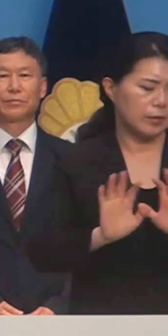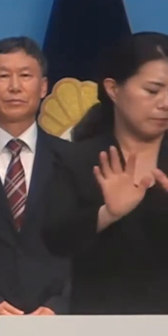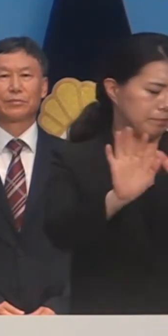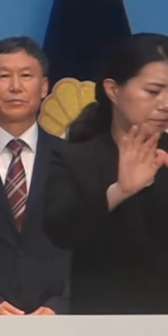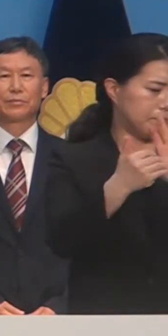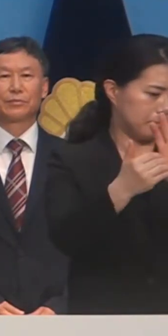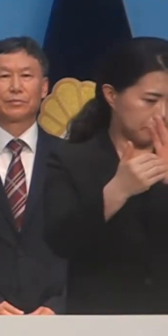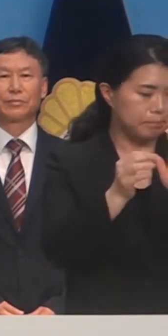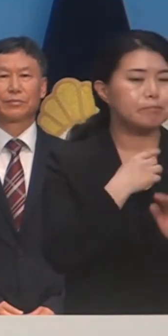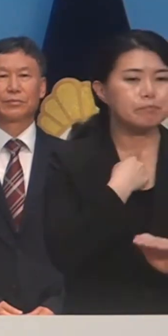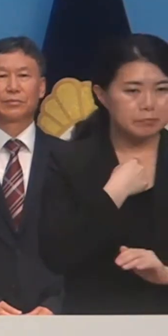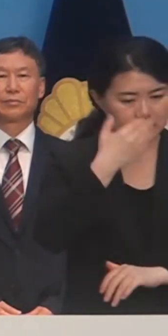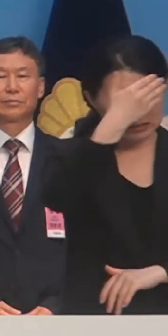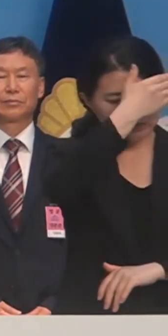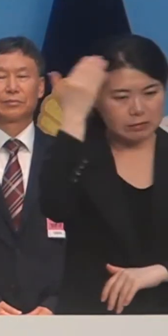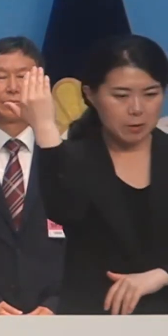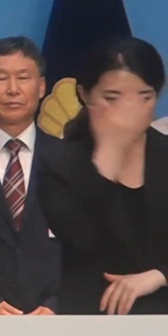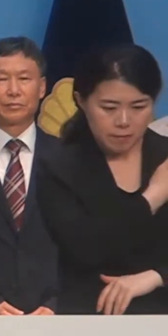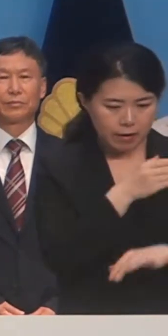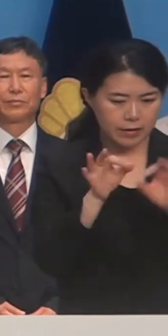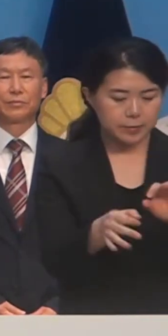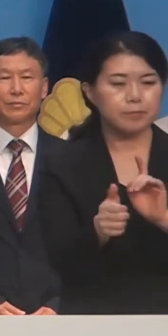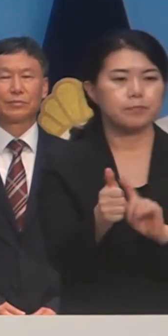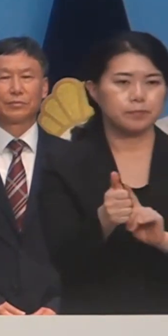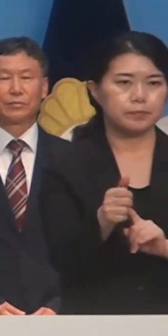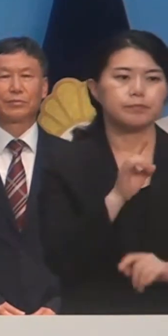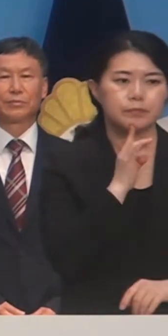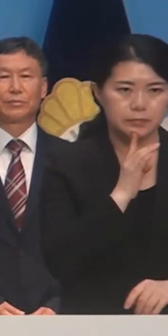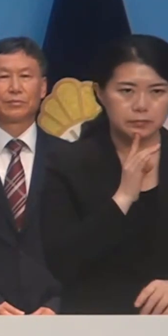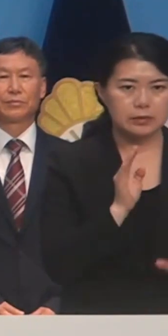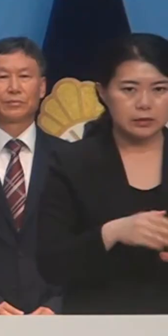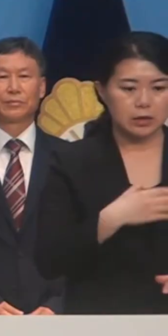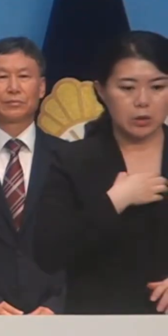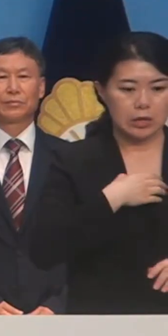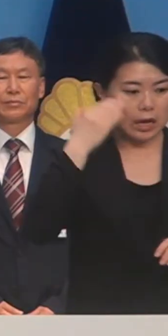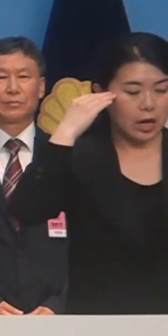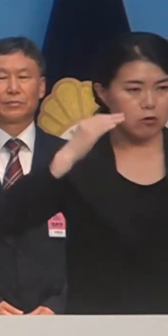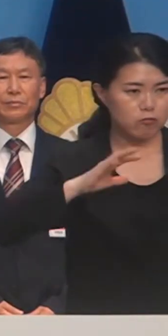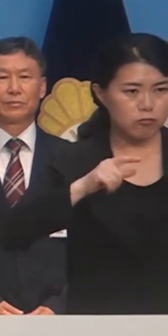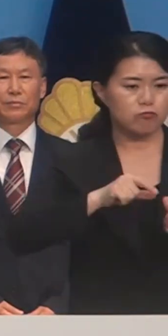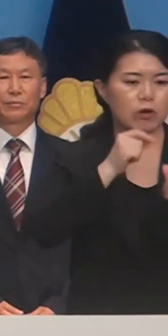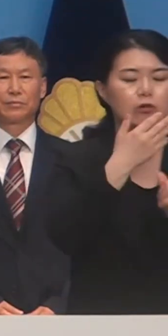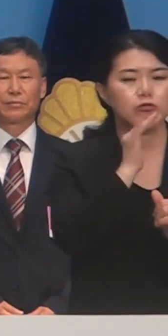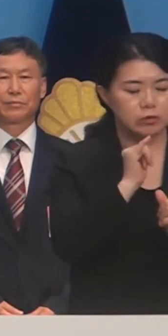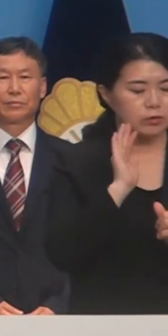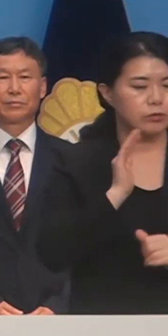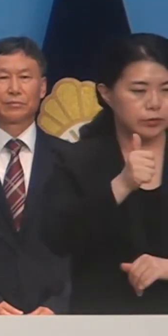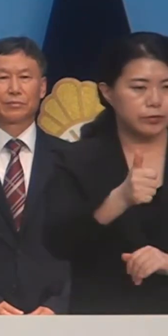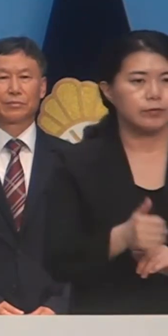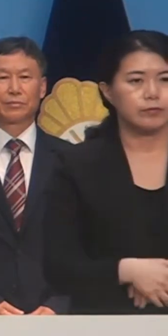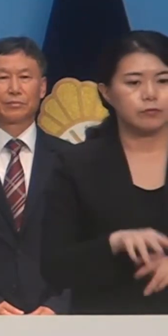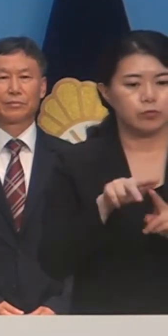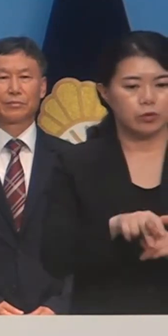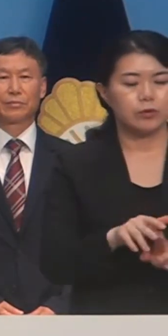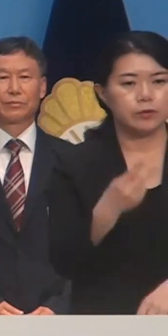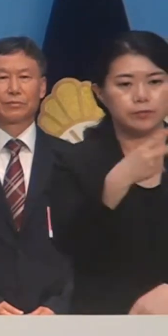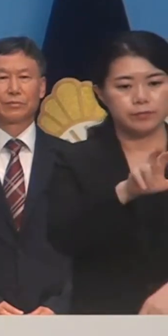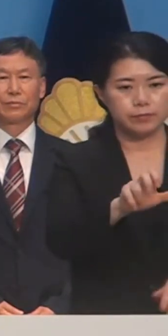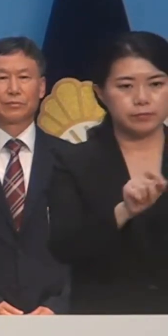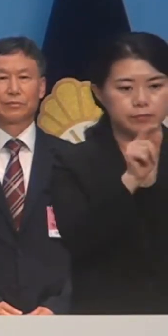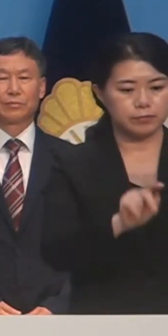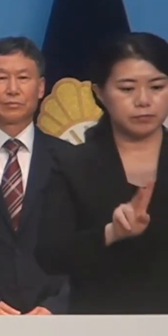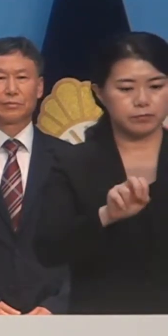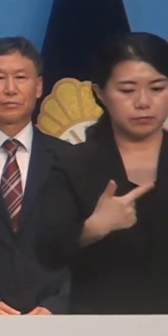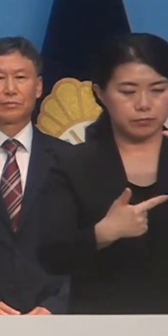마다한 청렴한 김문수만이 지금 위기에 대한민국을 구할 대통령 후보이다. 2025년